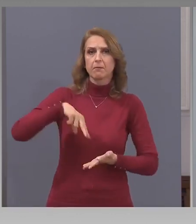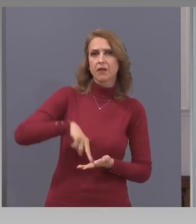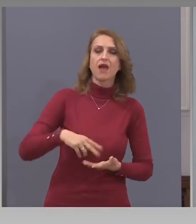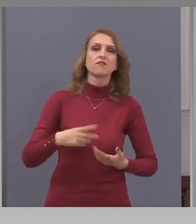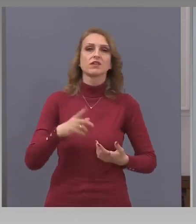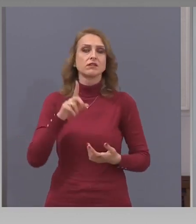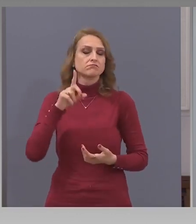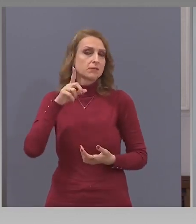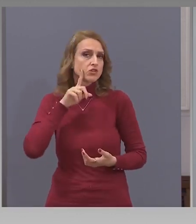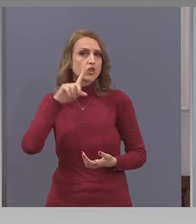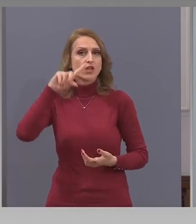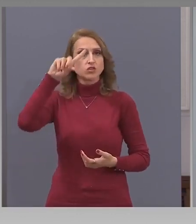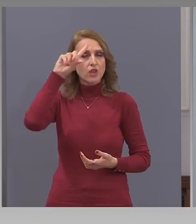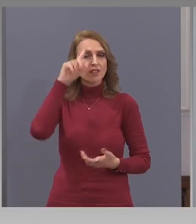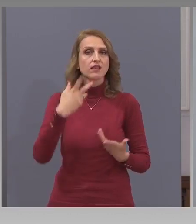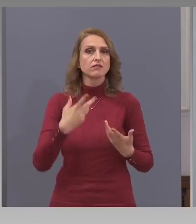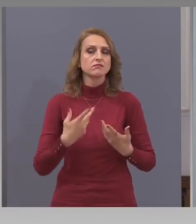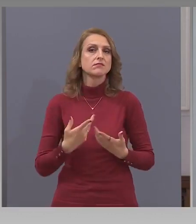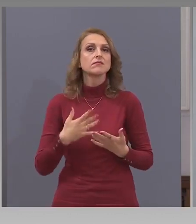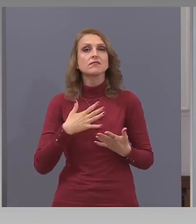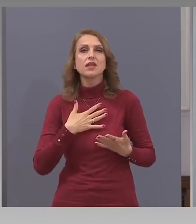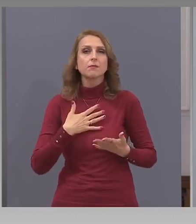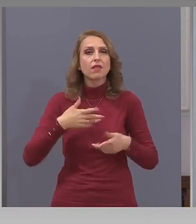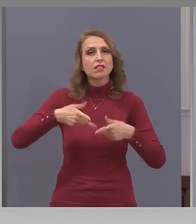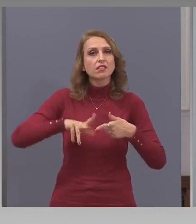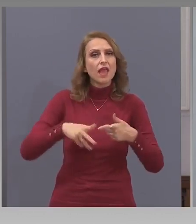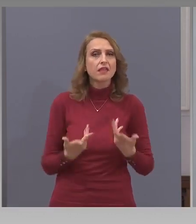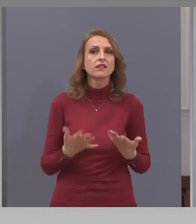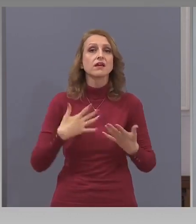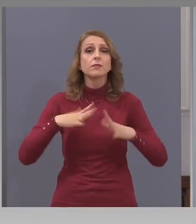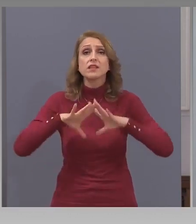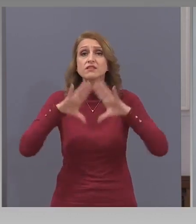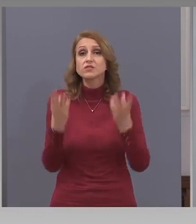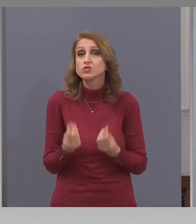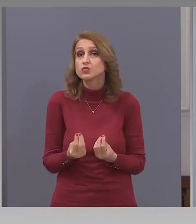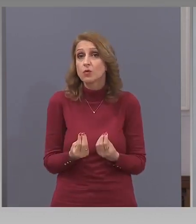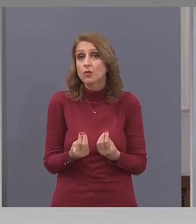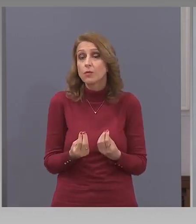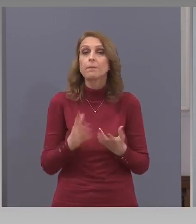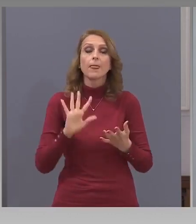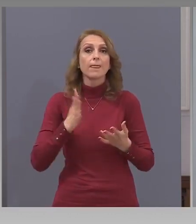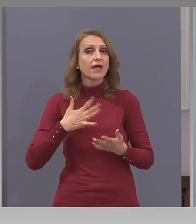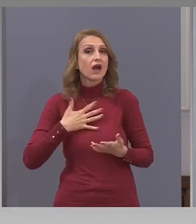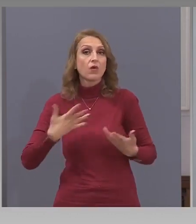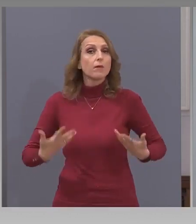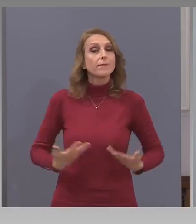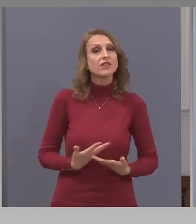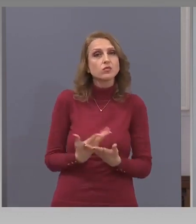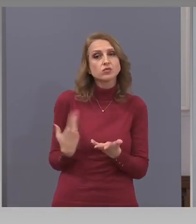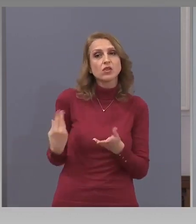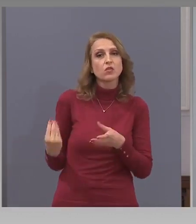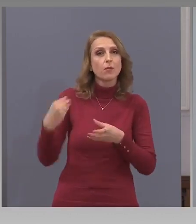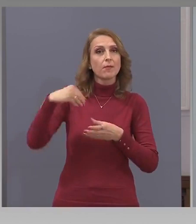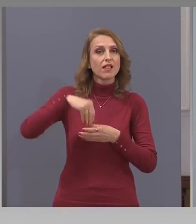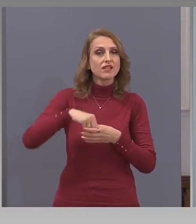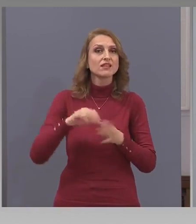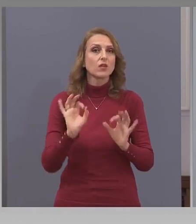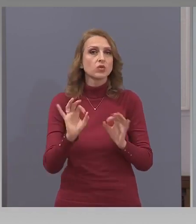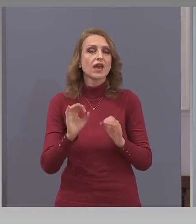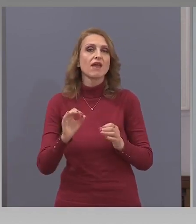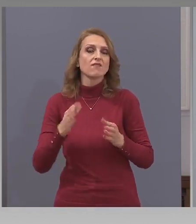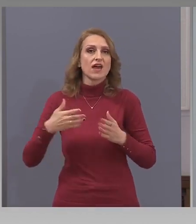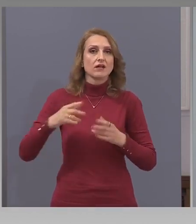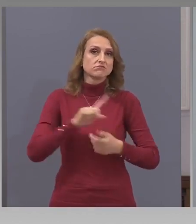мъже и жени. Организирани. Имат техника, имат всичко. Ако ни потребват допълнително такива сили. Имат